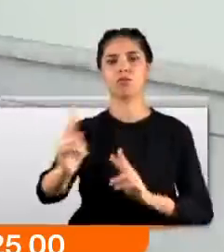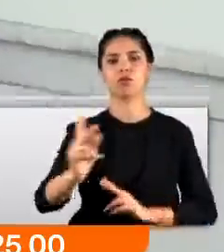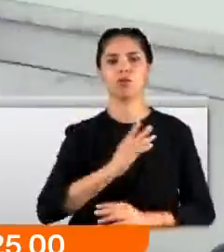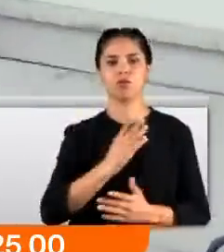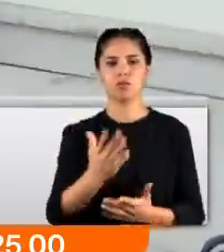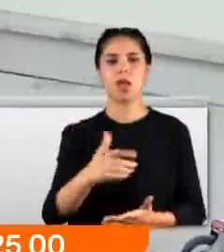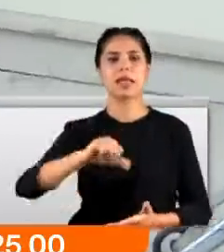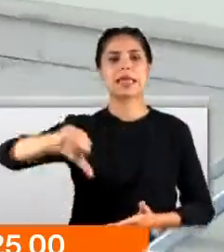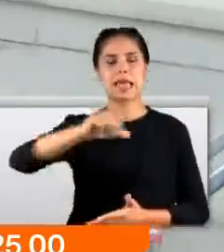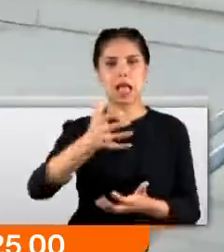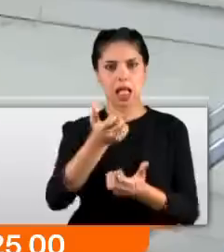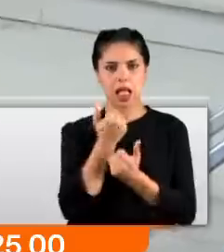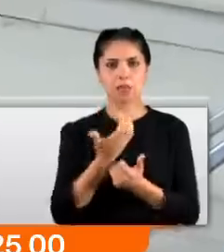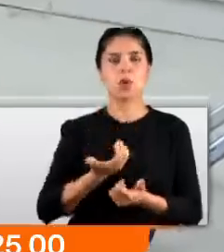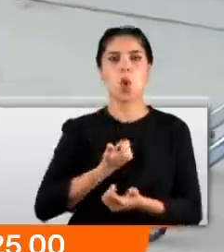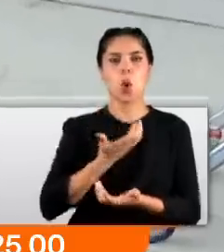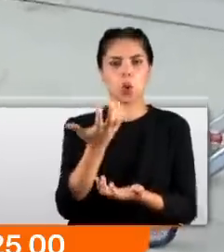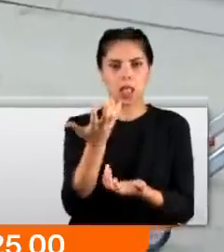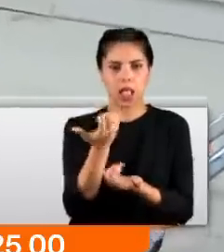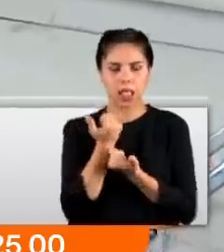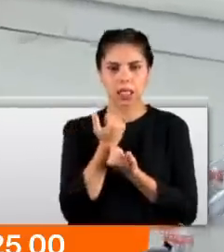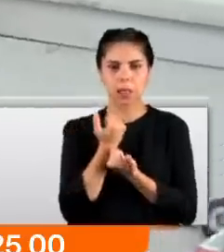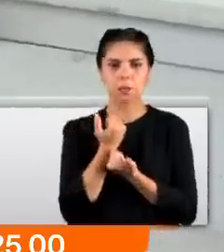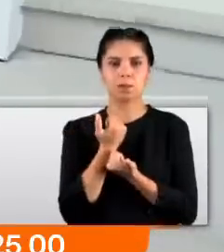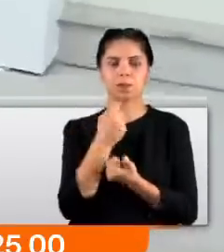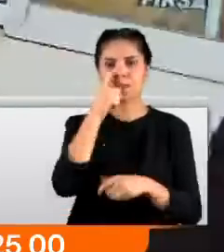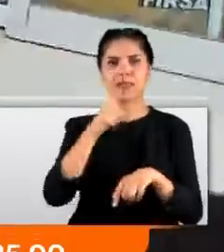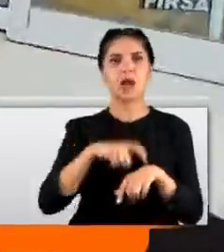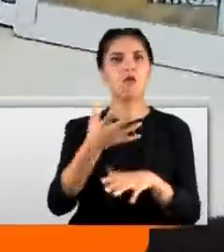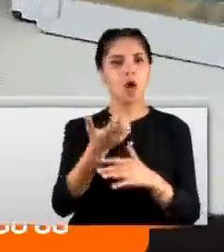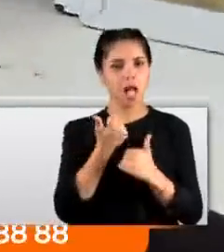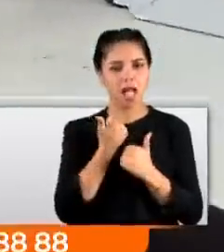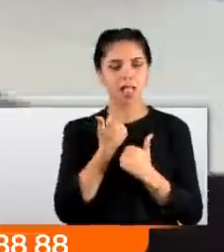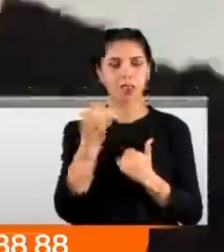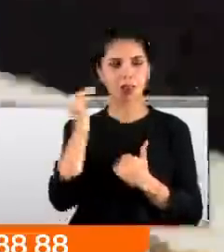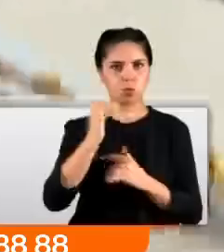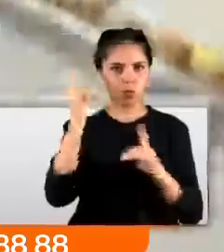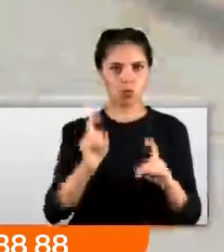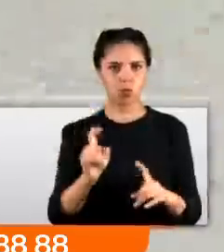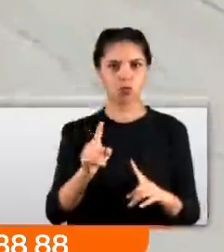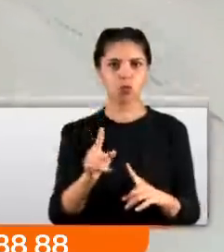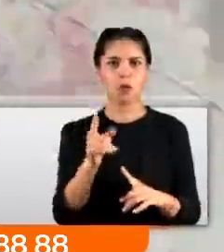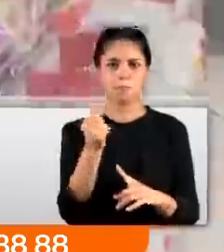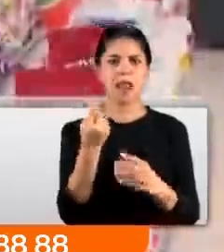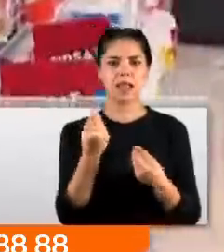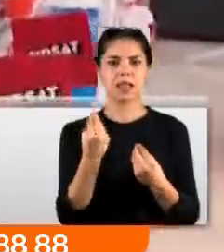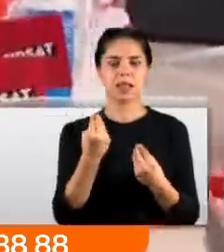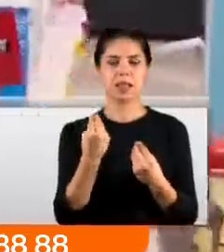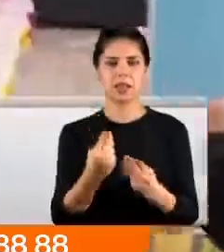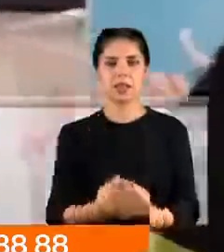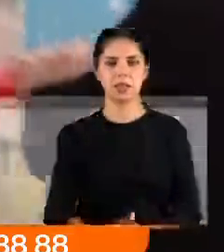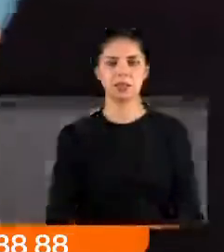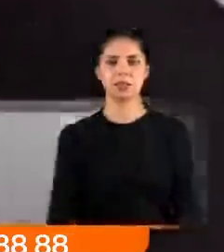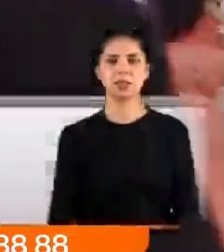Yağ aldım, yumurta aldım, tavuk aldım. Ekonomik geldi mi bugün size tabii biraz da? Geldi